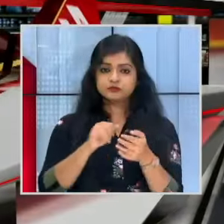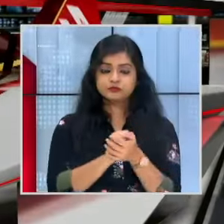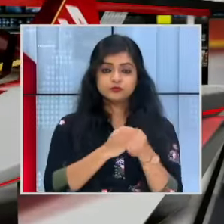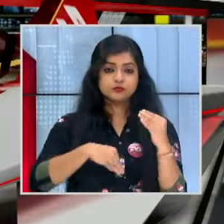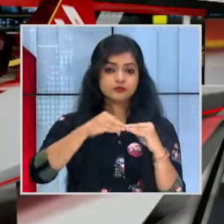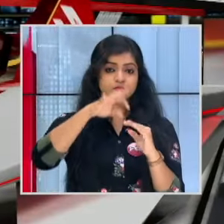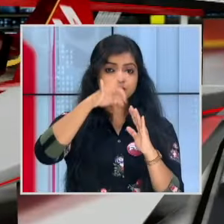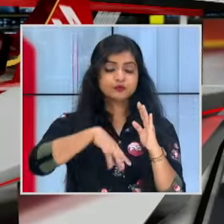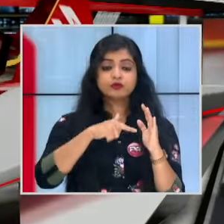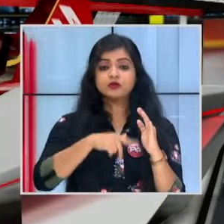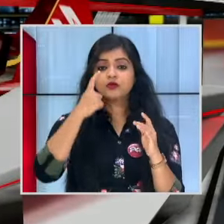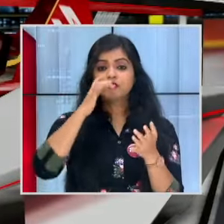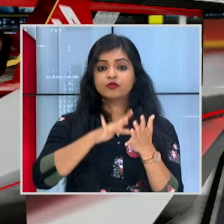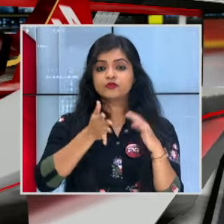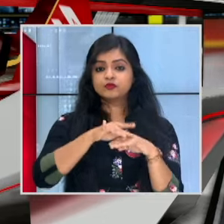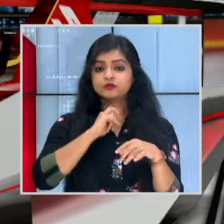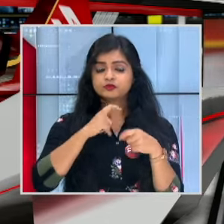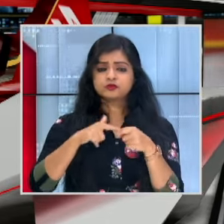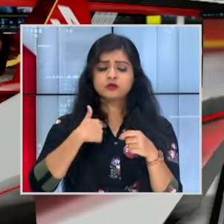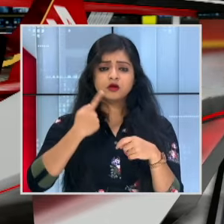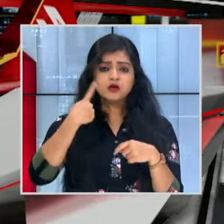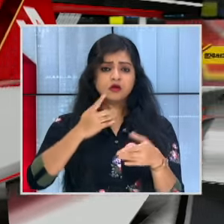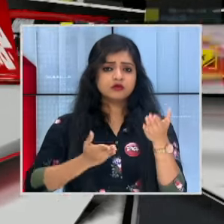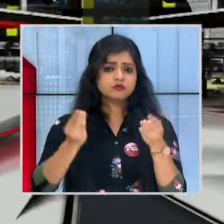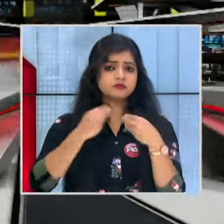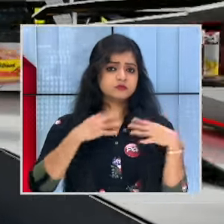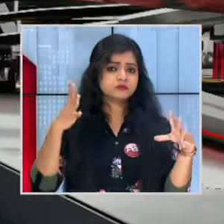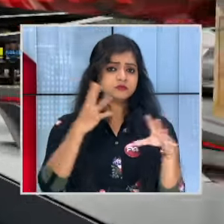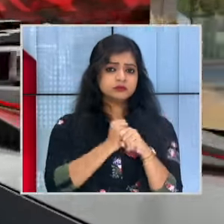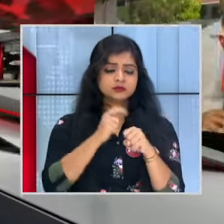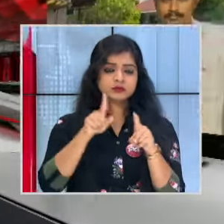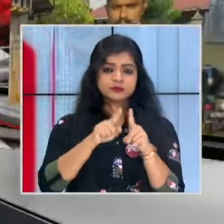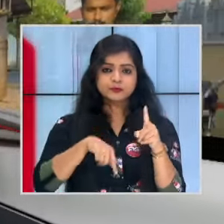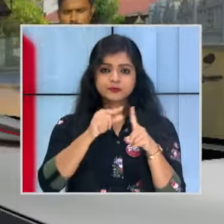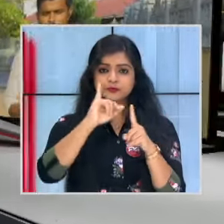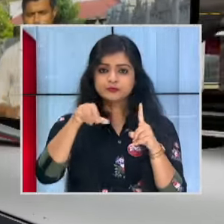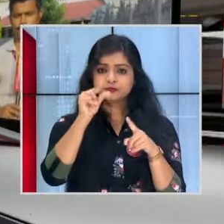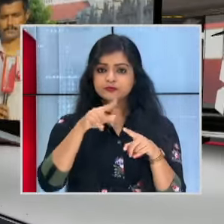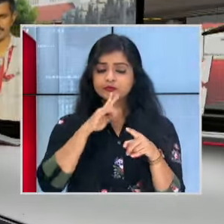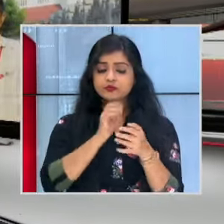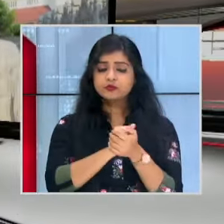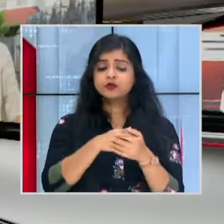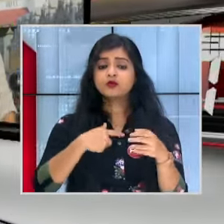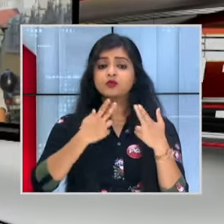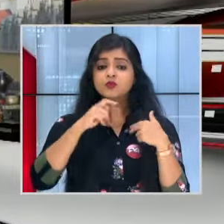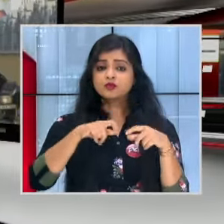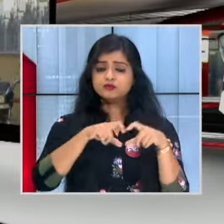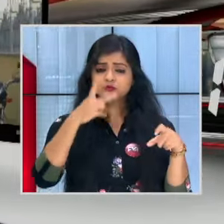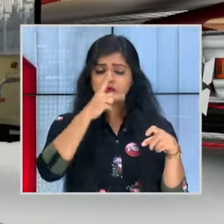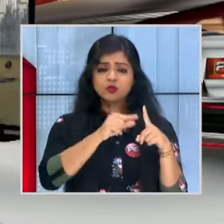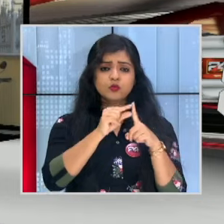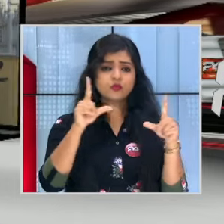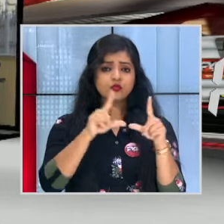സജോ ദേവസ്യ കണ്ണൂരിൽ നിന്ന് ചേരുന്നുണ്ട്. സജോ, തനിക്ക് നീതി ലഭ്യമായിട്ടില്ല എന്നാണ് പി ജയരാജൻ പറയുന്നത്. അതേസമയം തന്നെ സിംഗിൾ ബെഞ്ച് നിരീക്ഷിച്ച കാര്യം വേണ്ടത്ര